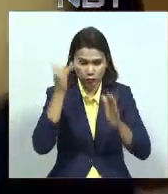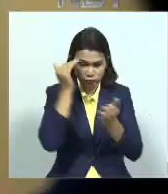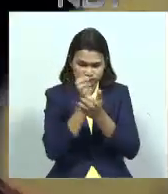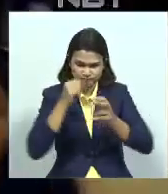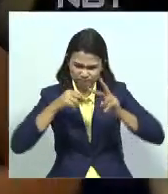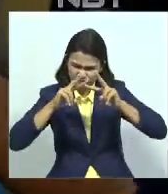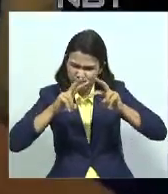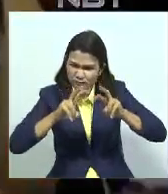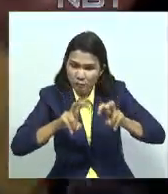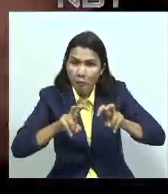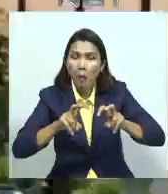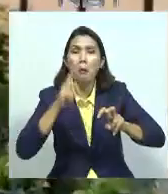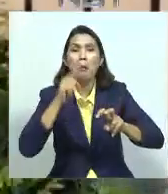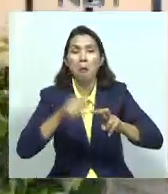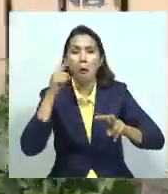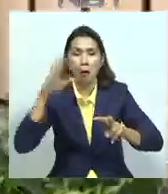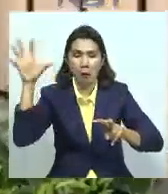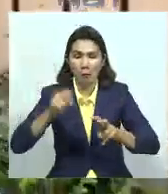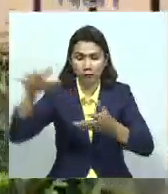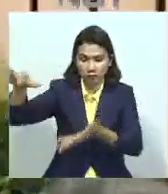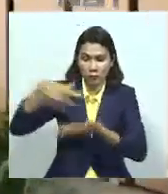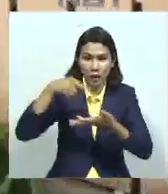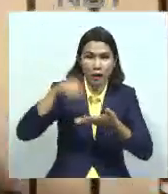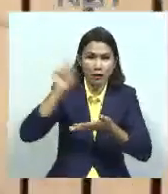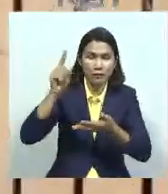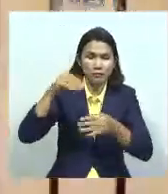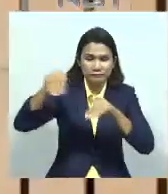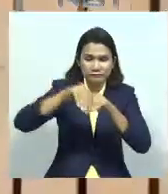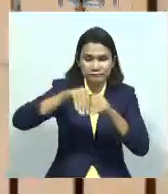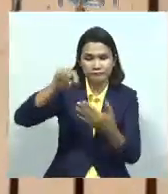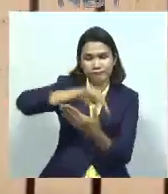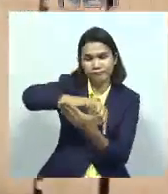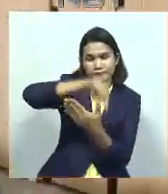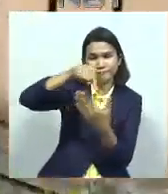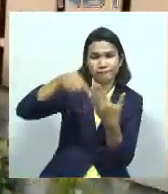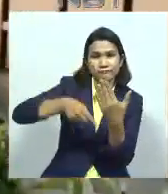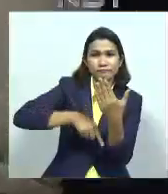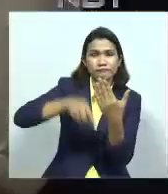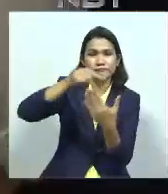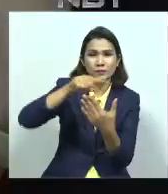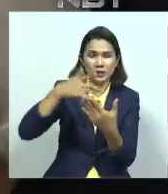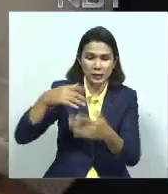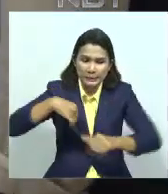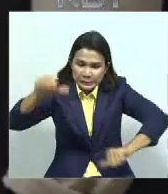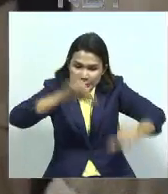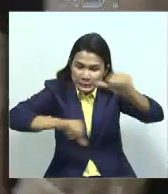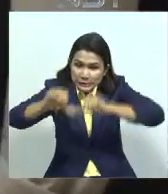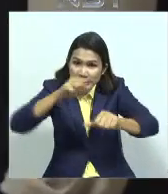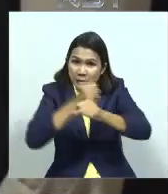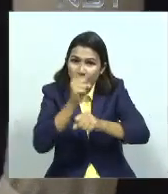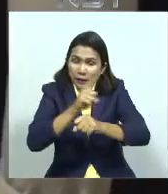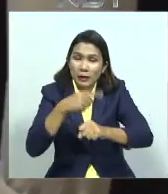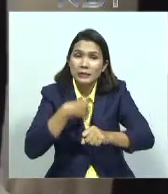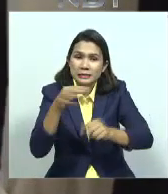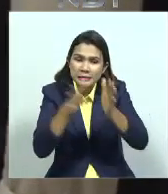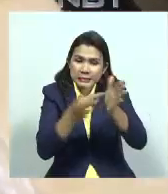ว่ามีการลักลอบนำเข้าสารดังกล่าวมาจากประเทศเพื่อนบ้านตามแนวชายแดนแล้วก็ส่งไปผลิตอาหารเสริมยาลดความอ้วนต่างๆแ